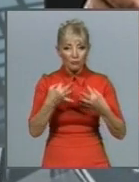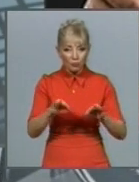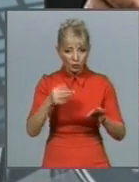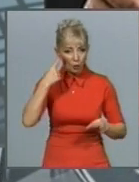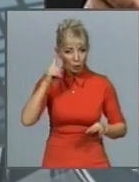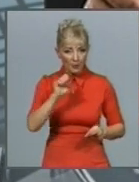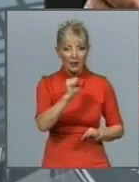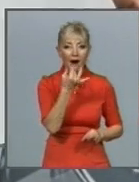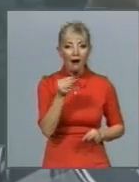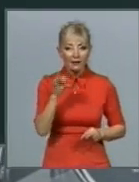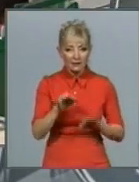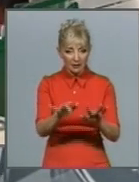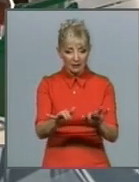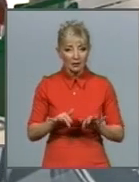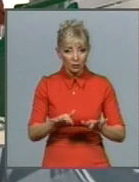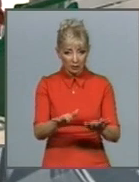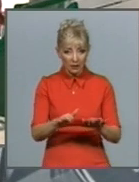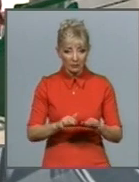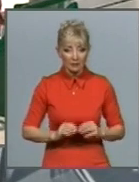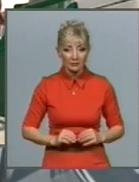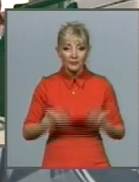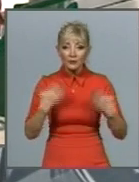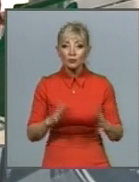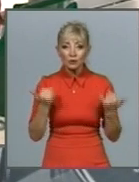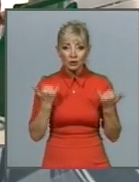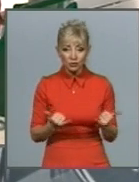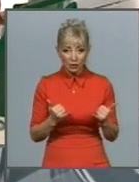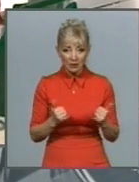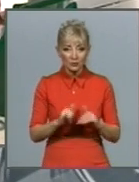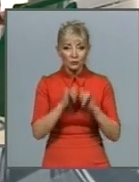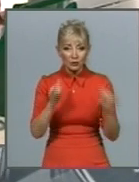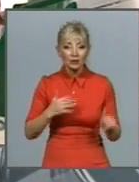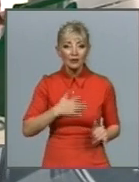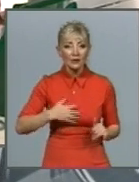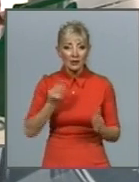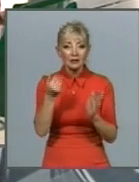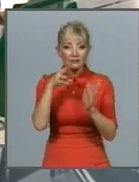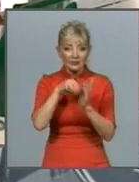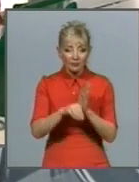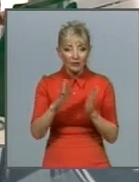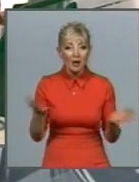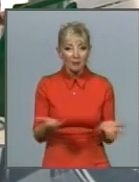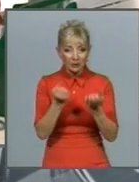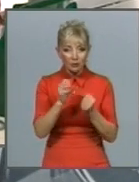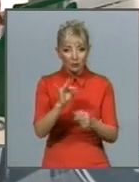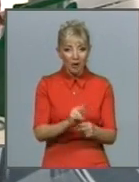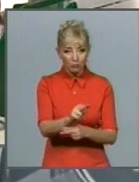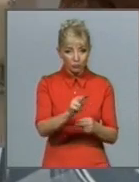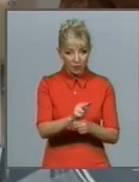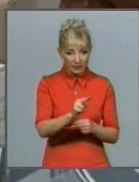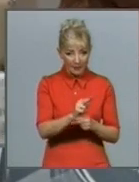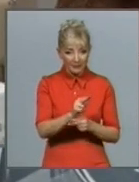IT. Технологіями. Вже зараз зростає значення інвестицій у підтримку та навчання